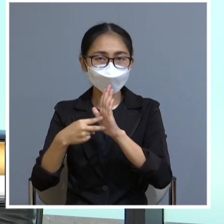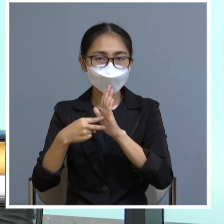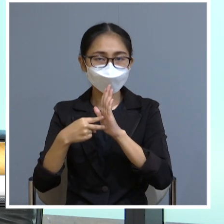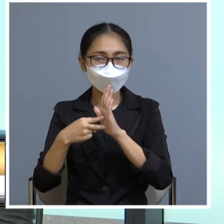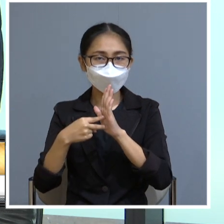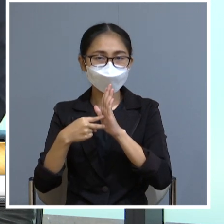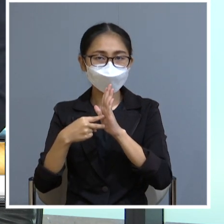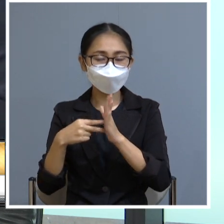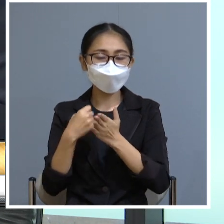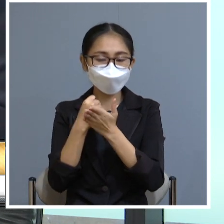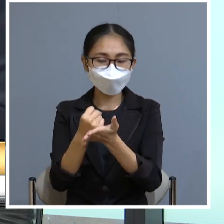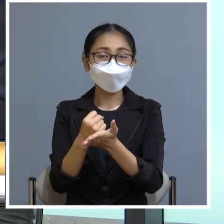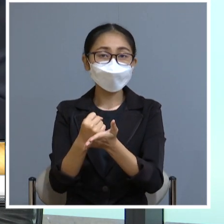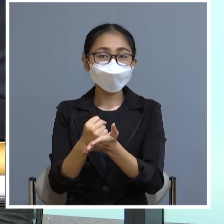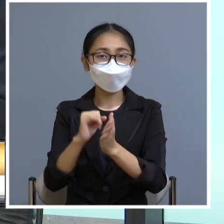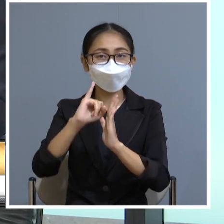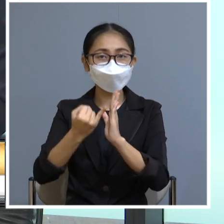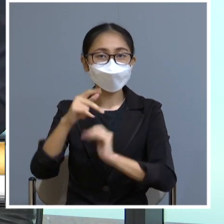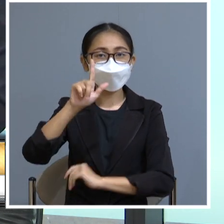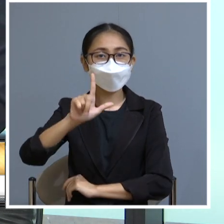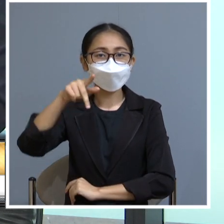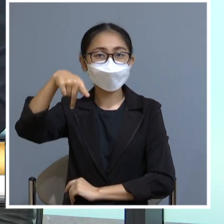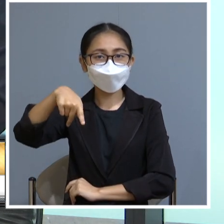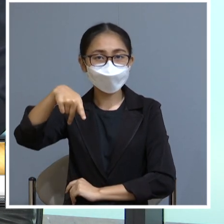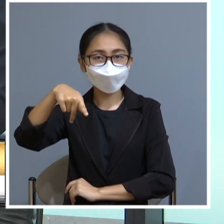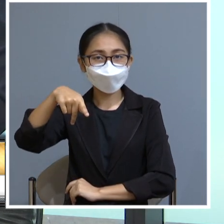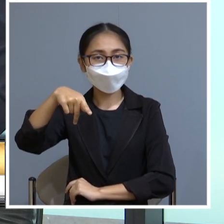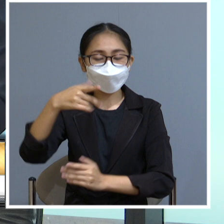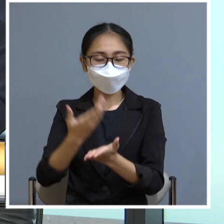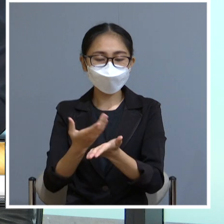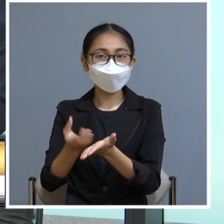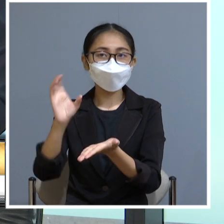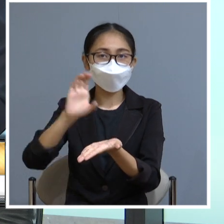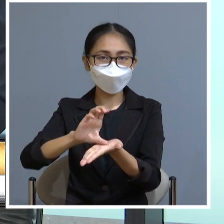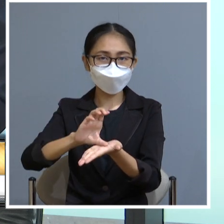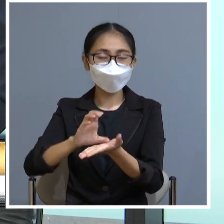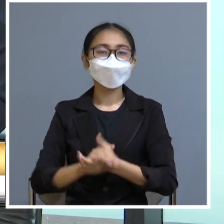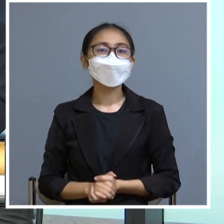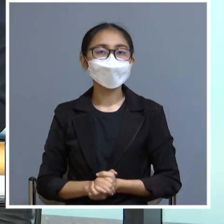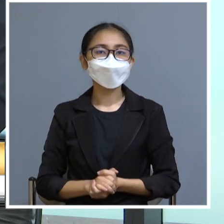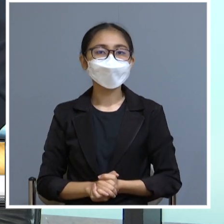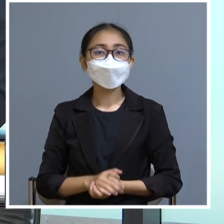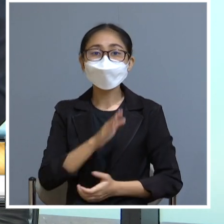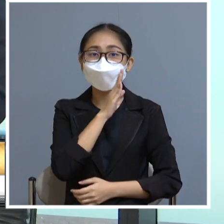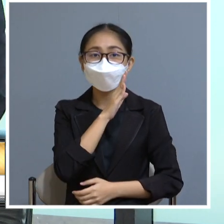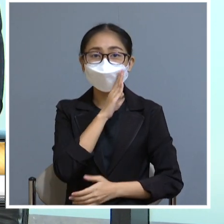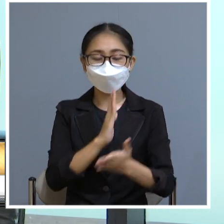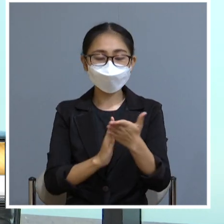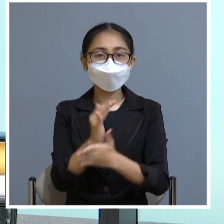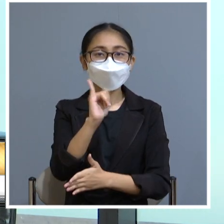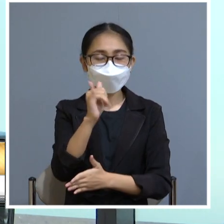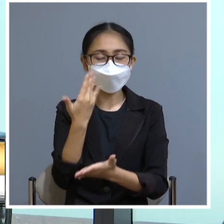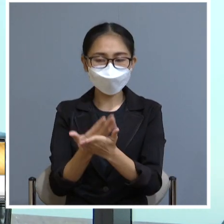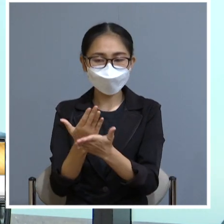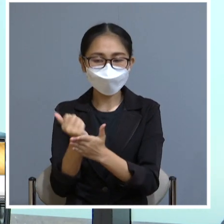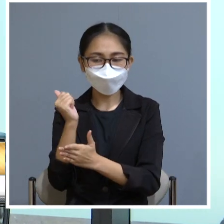ให้ทางจหวดลำภูร์นั้นได้บรรจุตันี้เข้ไปในงบกลางNER. นะครั ถ้ายไม่สมเร็จก็ยมีงบเหอ